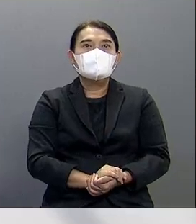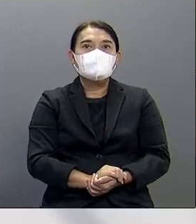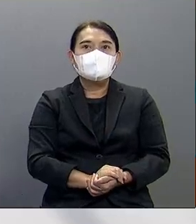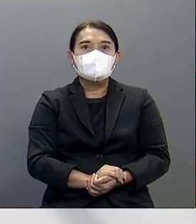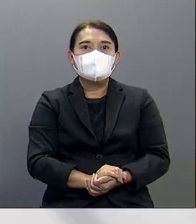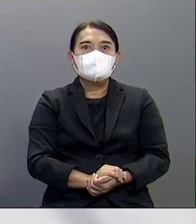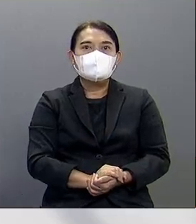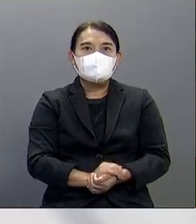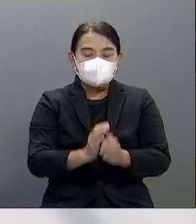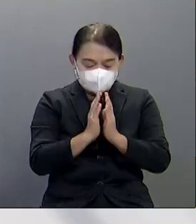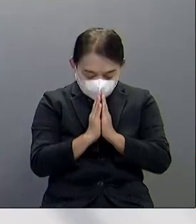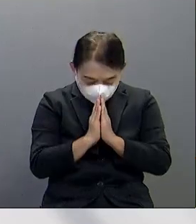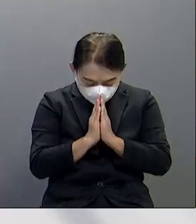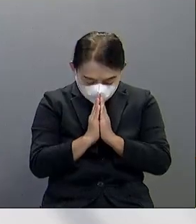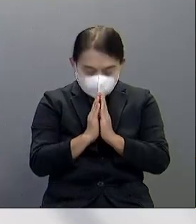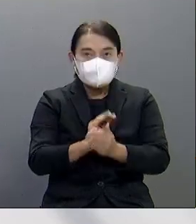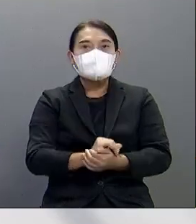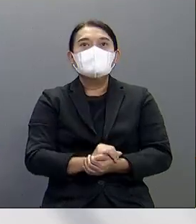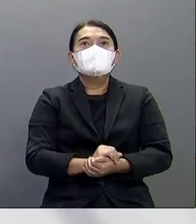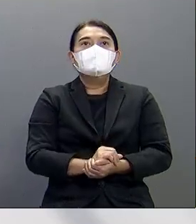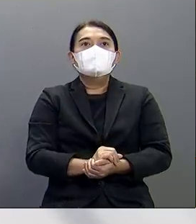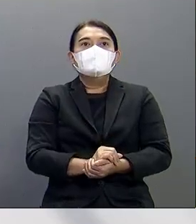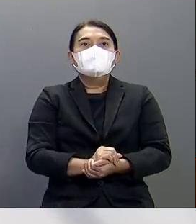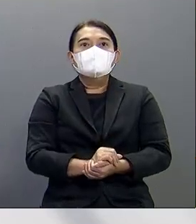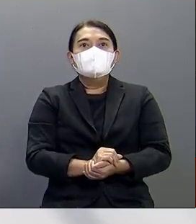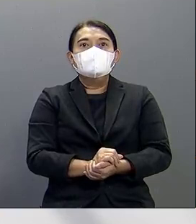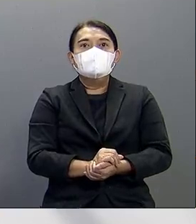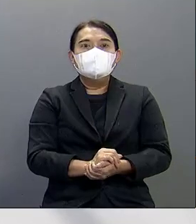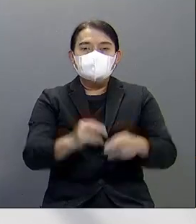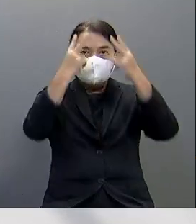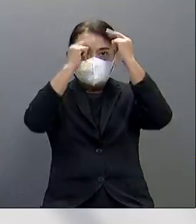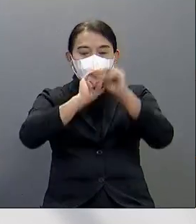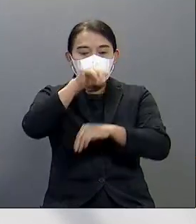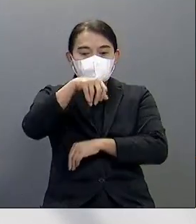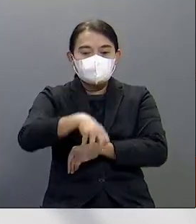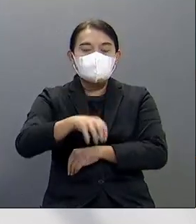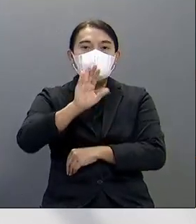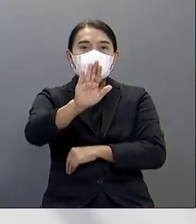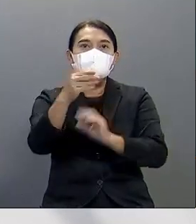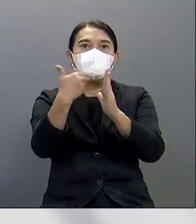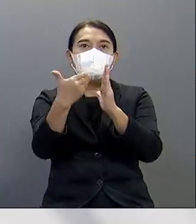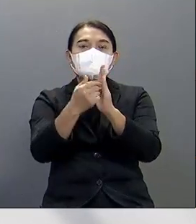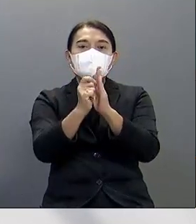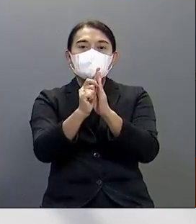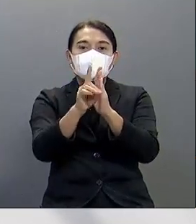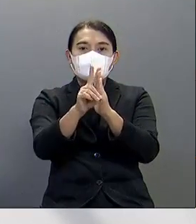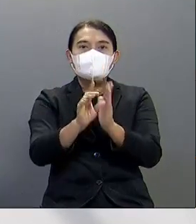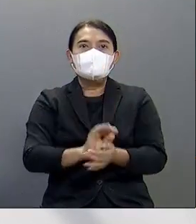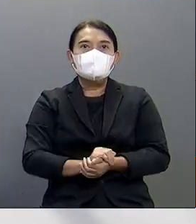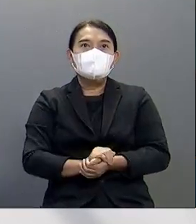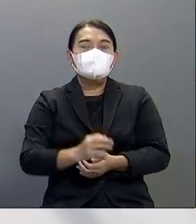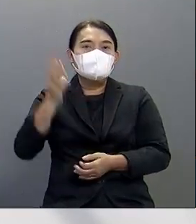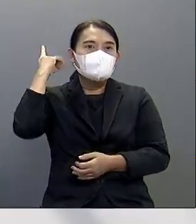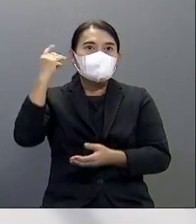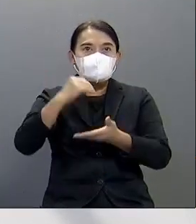วัสดีครับสวัสดีครับครับผมธนดรครับนายกเทศมนตรีนครอุดรธานีครับ นายกคะจากเหตุการณ์เมื่อวานมี